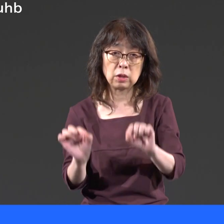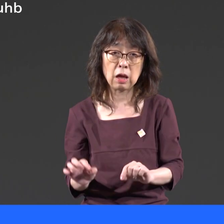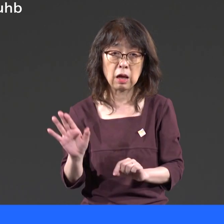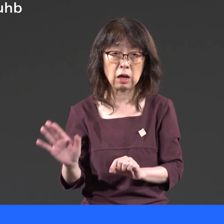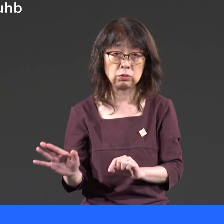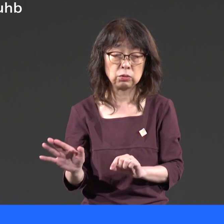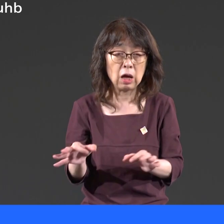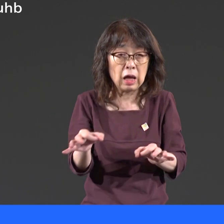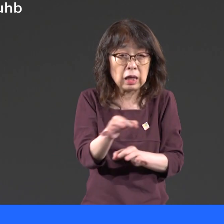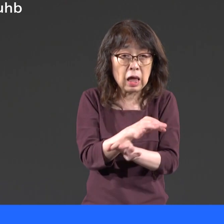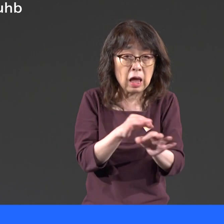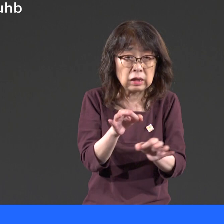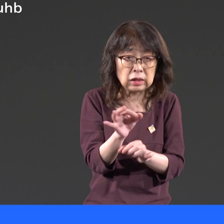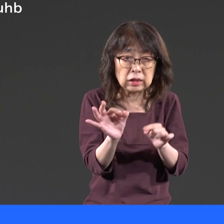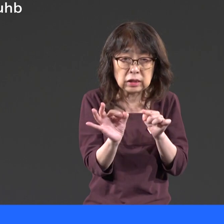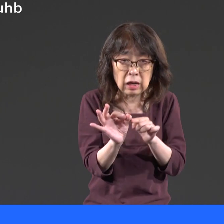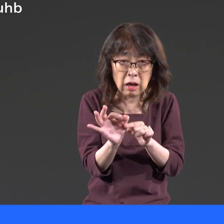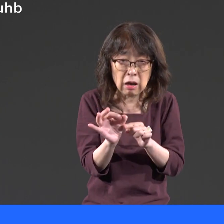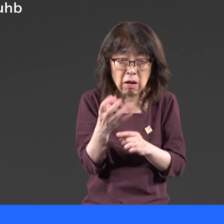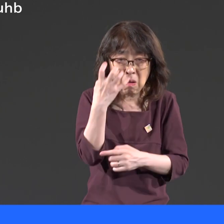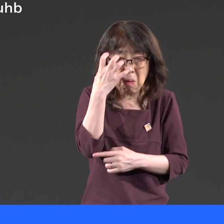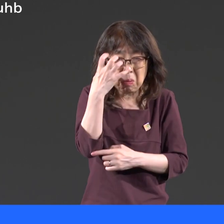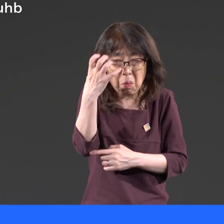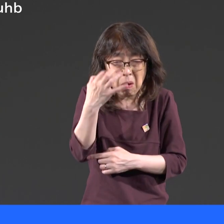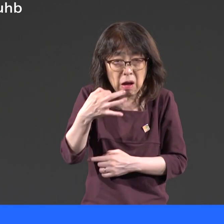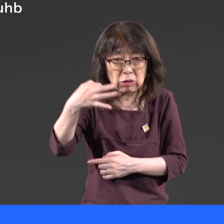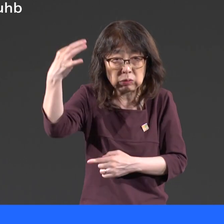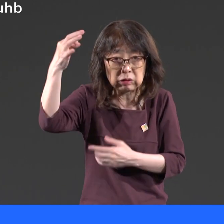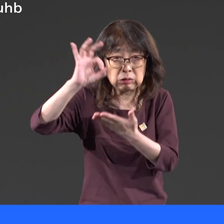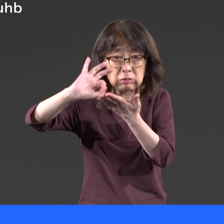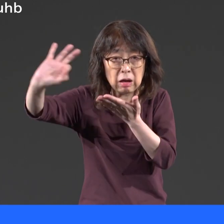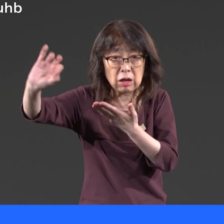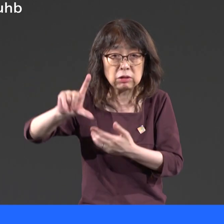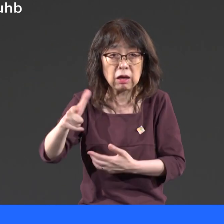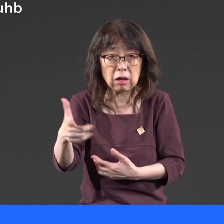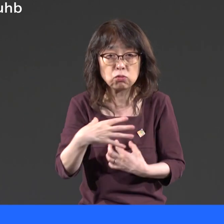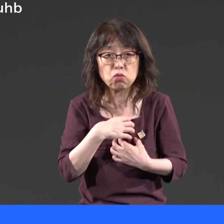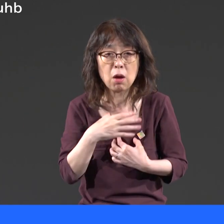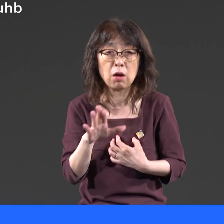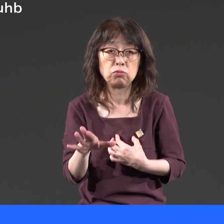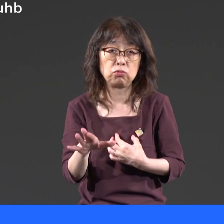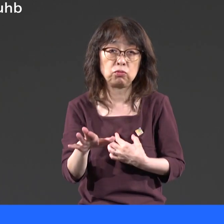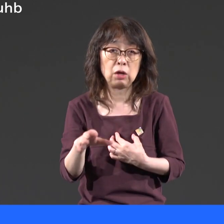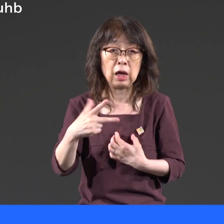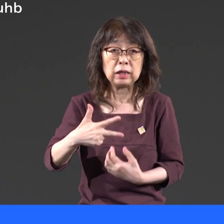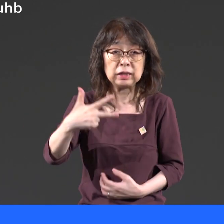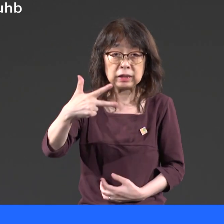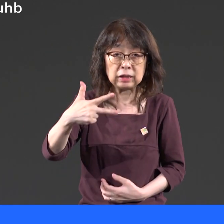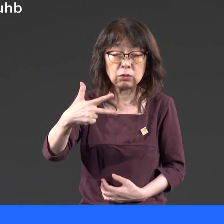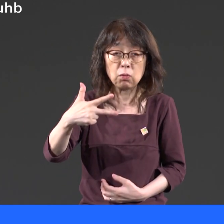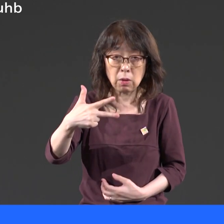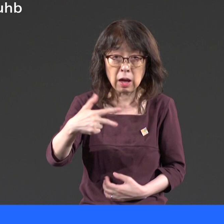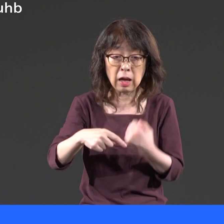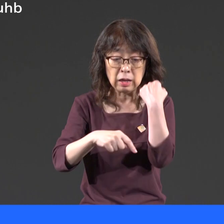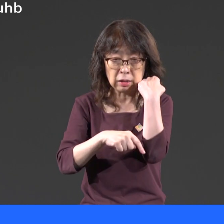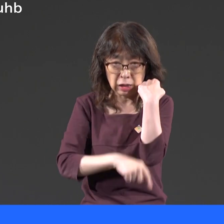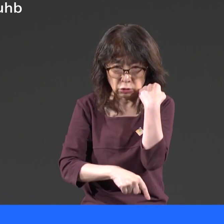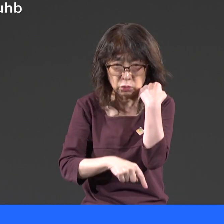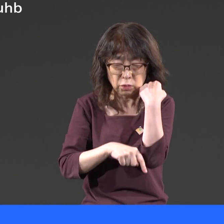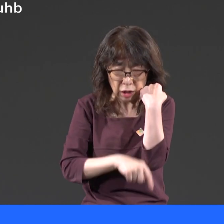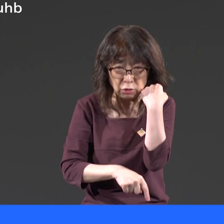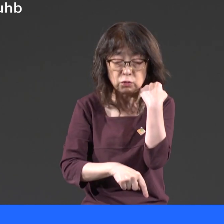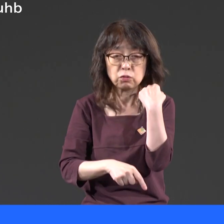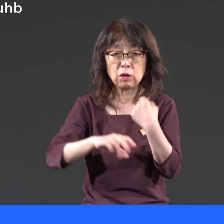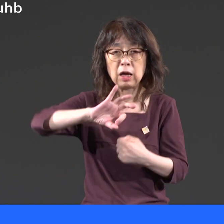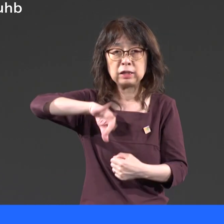という不信感がやはりあるかと思うんですよね。で、市としてはその原則税金は使わないということをこ